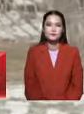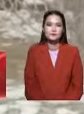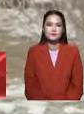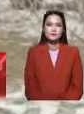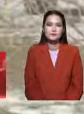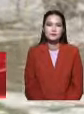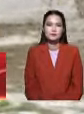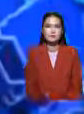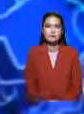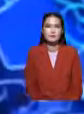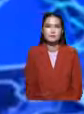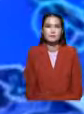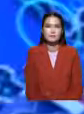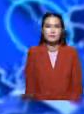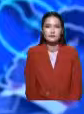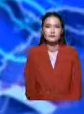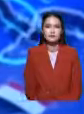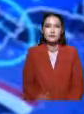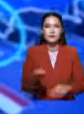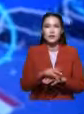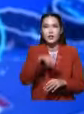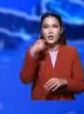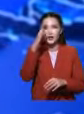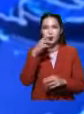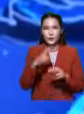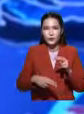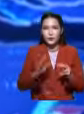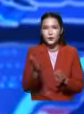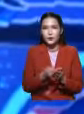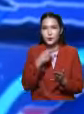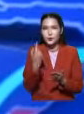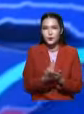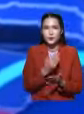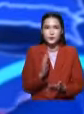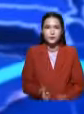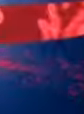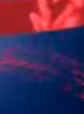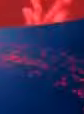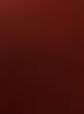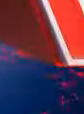Астана Таймс. Осымен тәмам, алда орыс тіліндегі шығарылым. Аман болыңыздар.